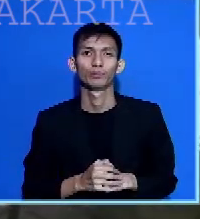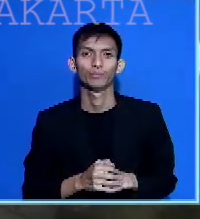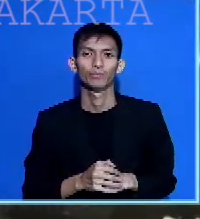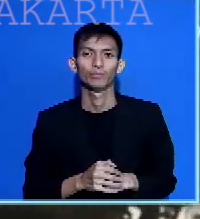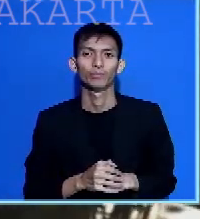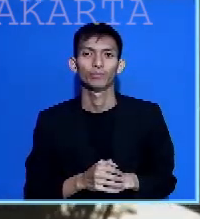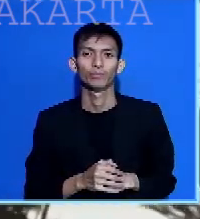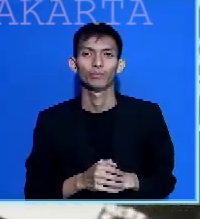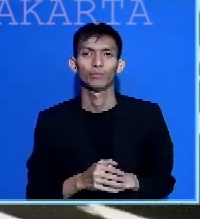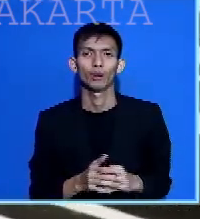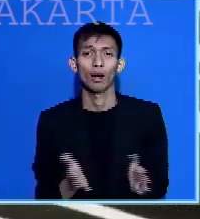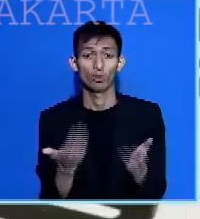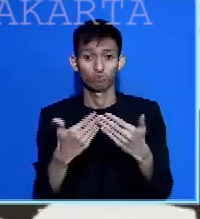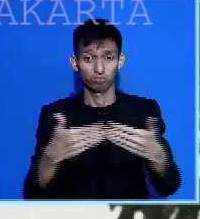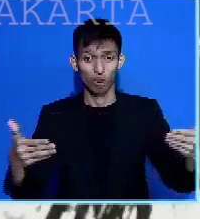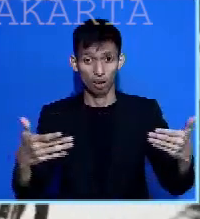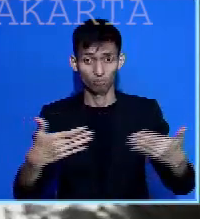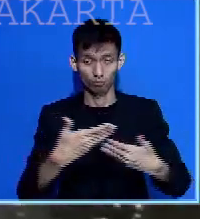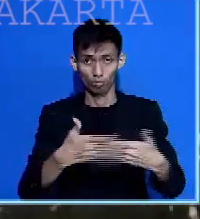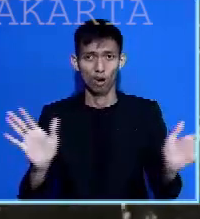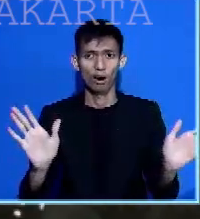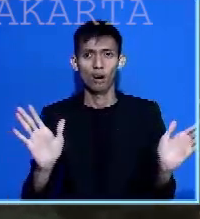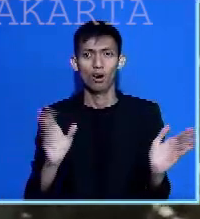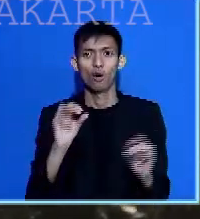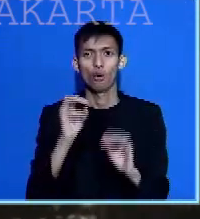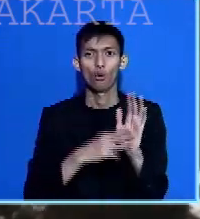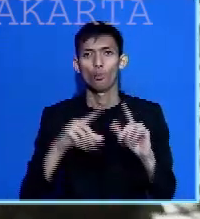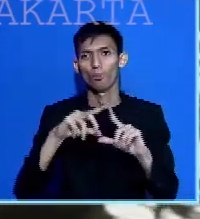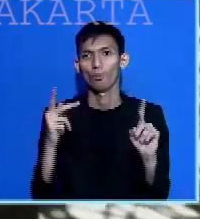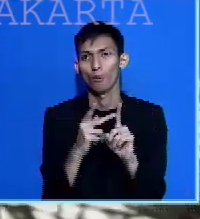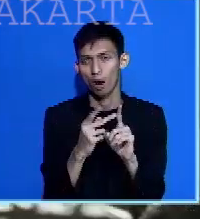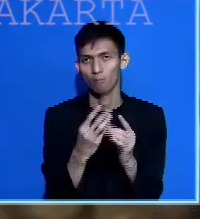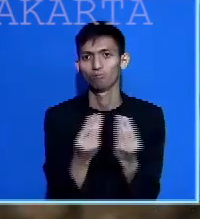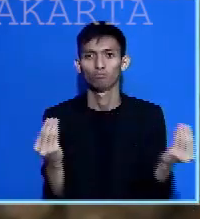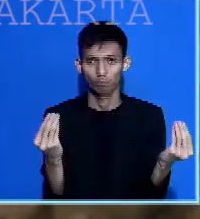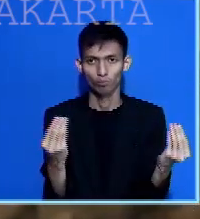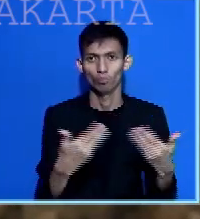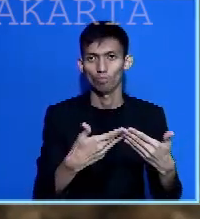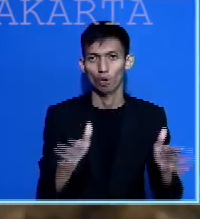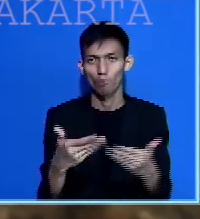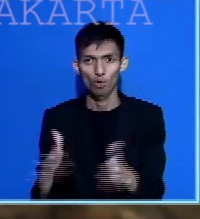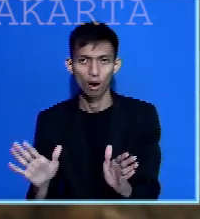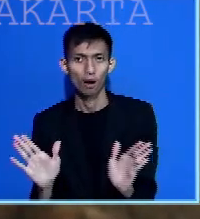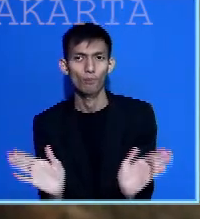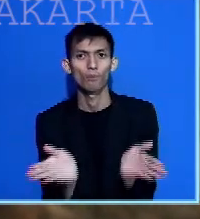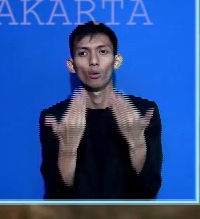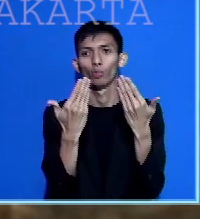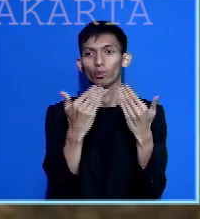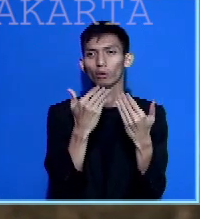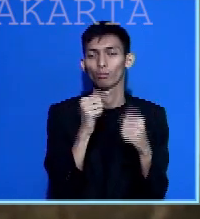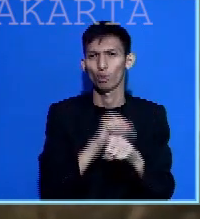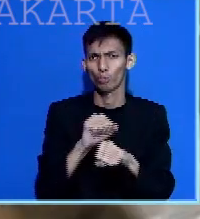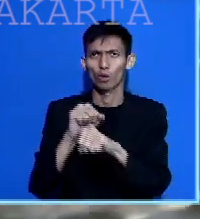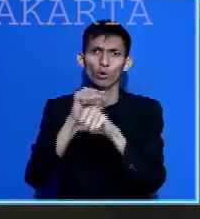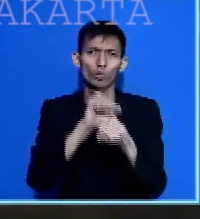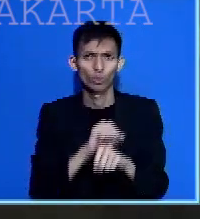Berdiri di atas lahan yang luas, Warung Pohon Omah Sawah ini dilengkapi dengan tata ruang dengan bangunan yang didominasi batu gamping